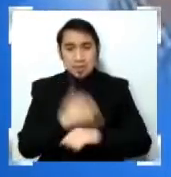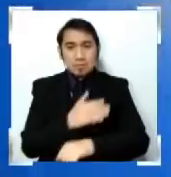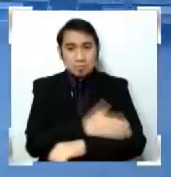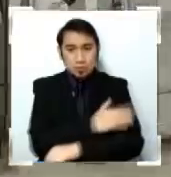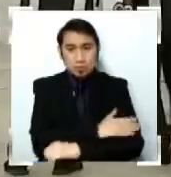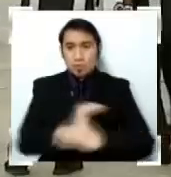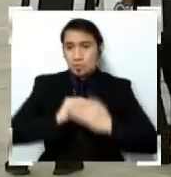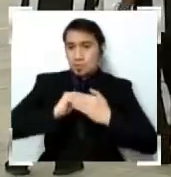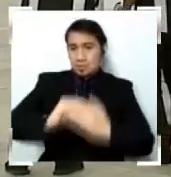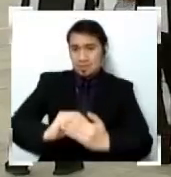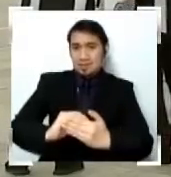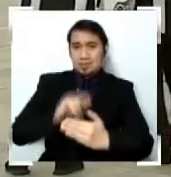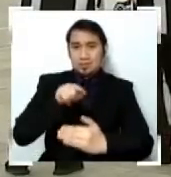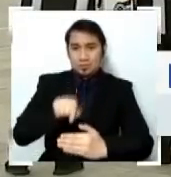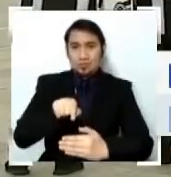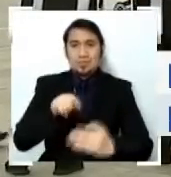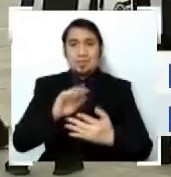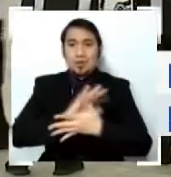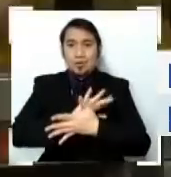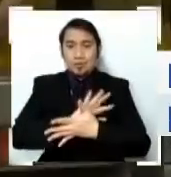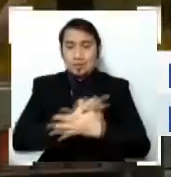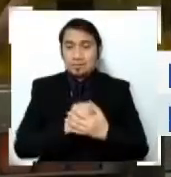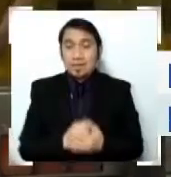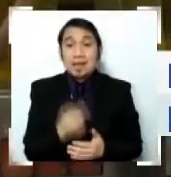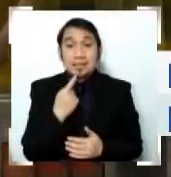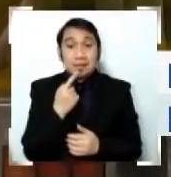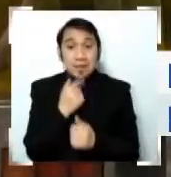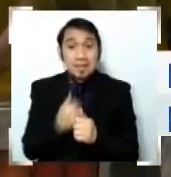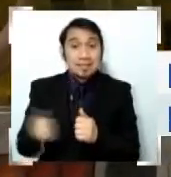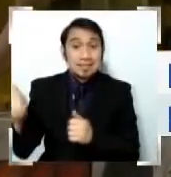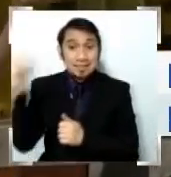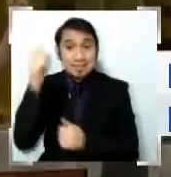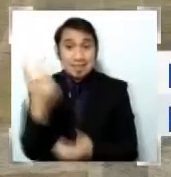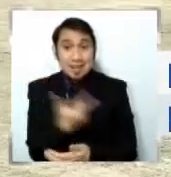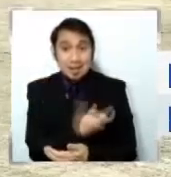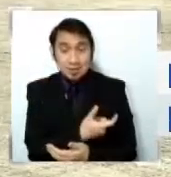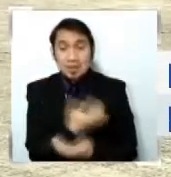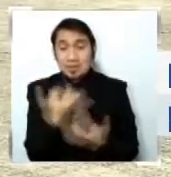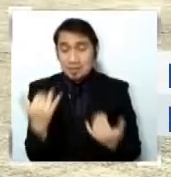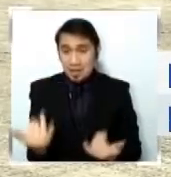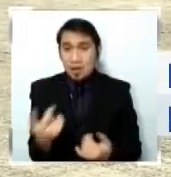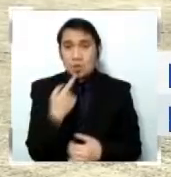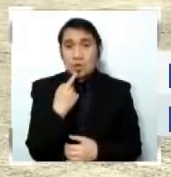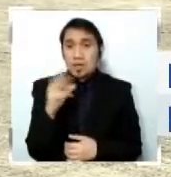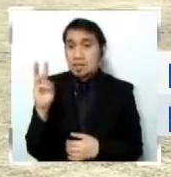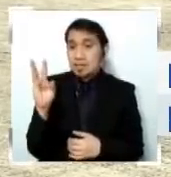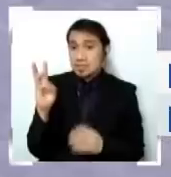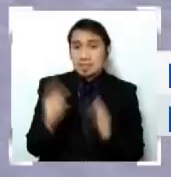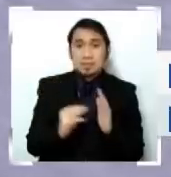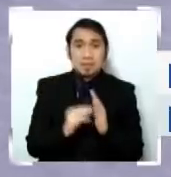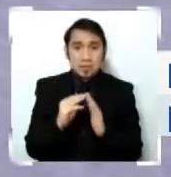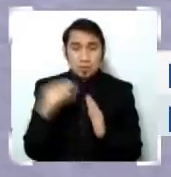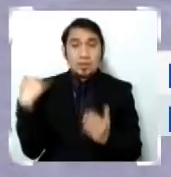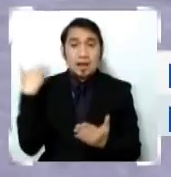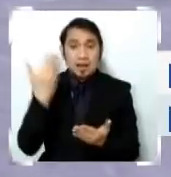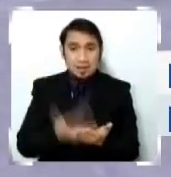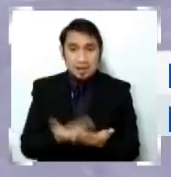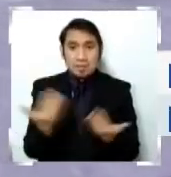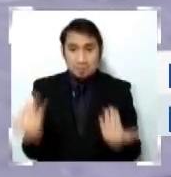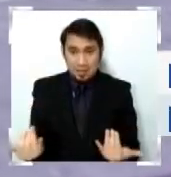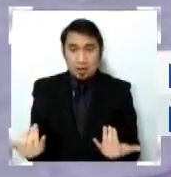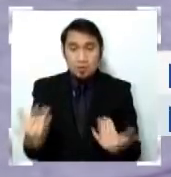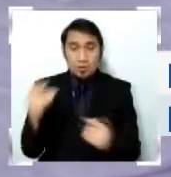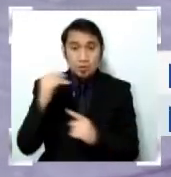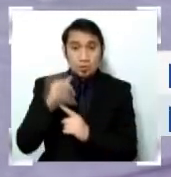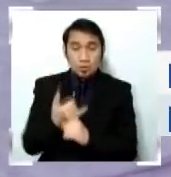COVID-19. Ayon sa vaccine czar, 16 million doses ng bakunang inaasahan darating sa bansa ngayong Hulyo. Kasama rito mahigit 3